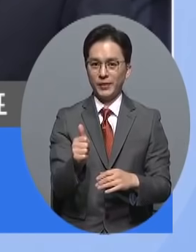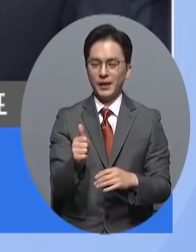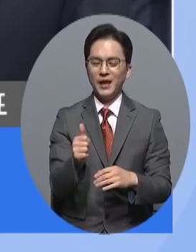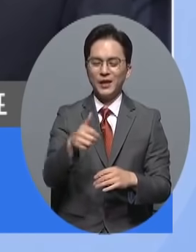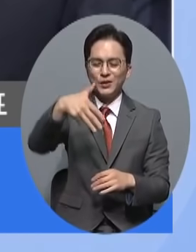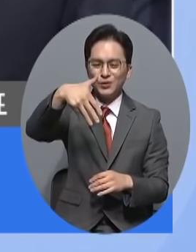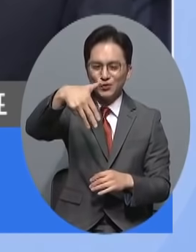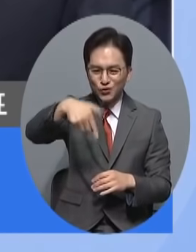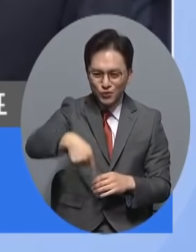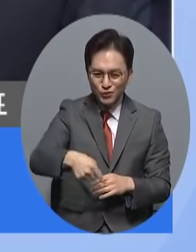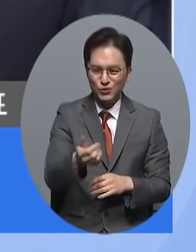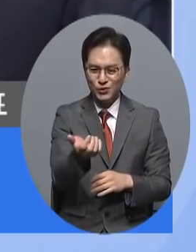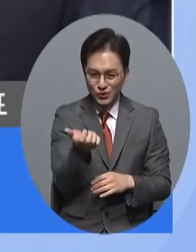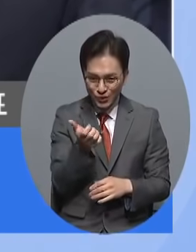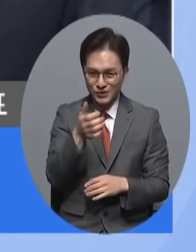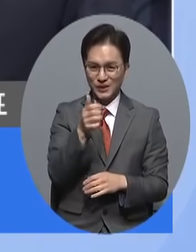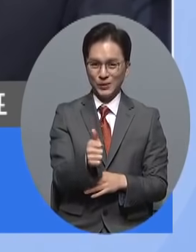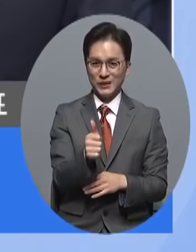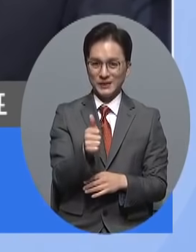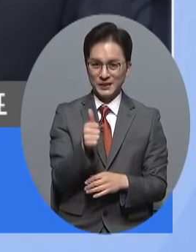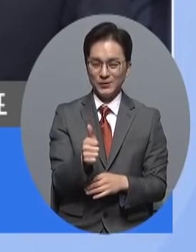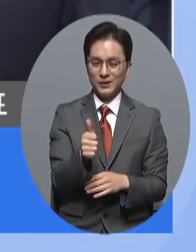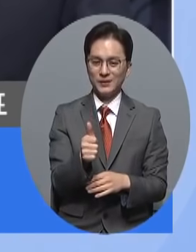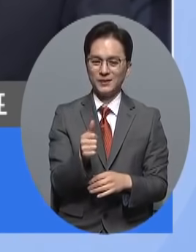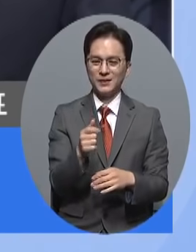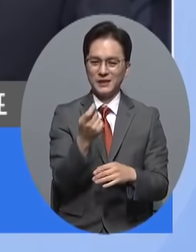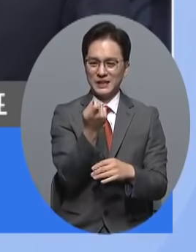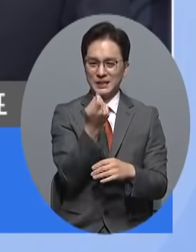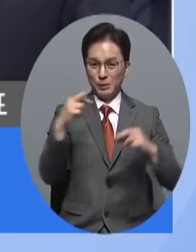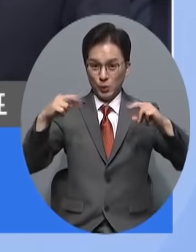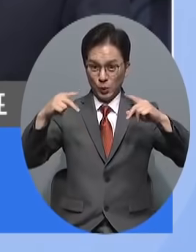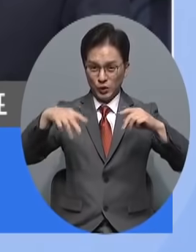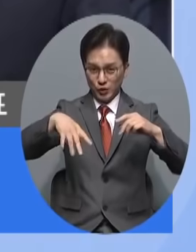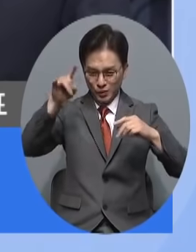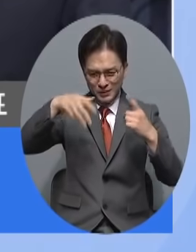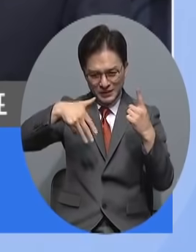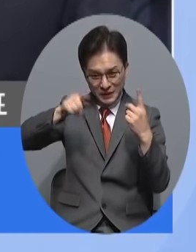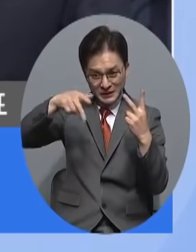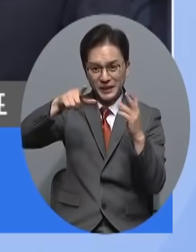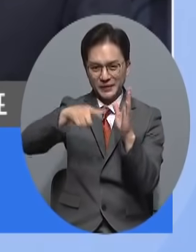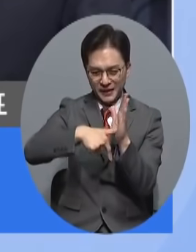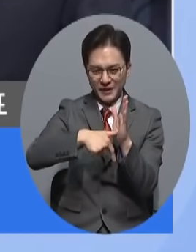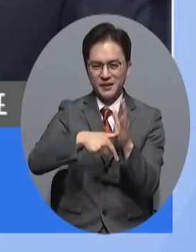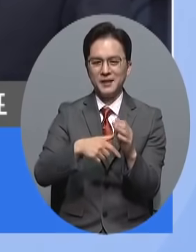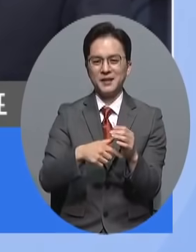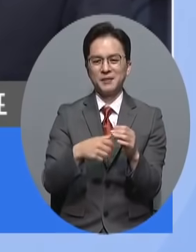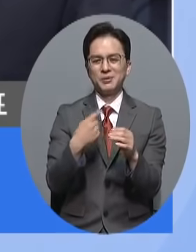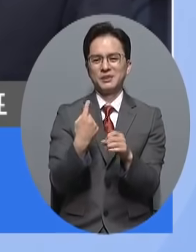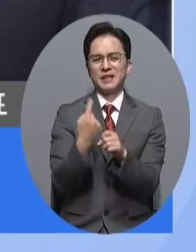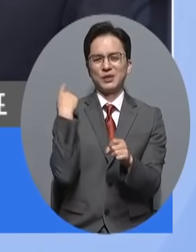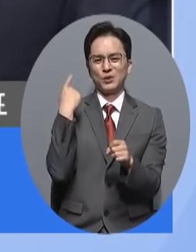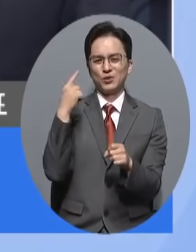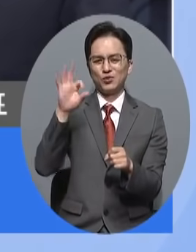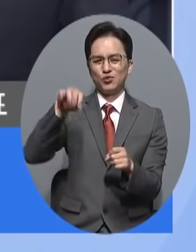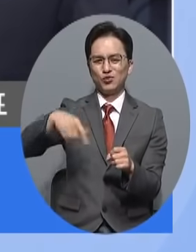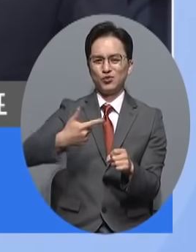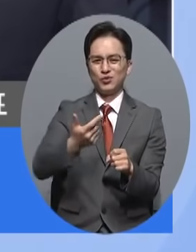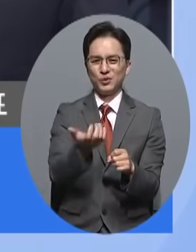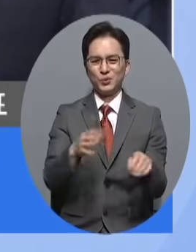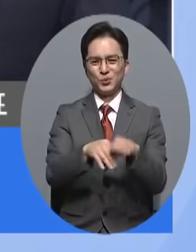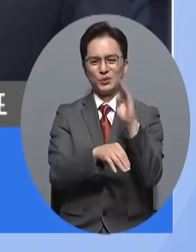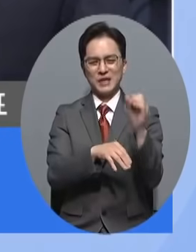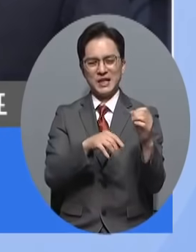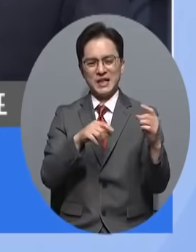나서는 뭐 물이 올랐다 이런 정도로 아주 토론을 이렇게 줄기차게 세게 하고 있습니다. 그래서 이 부분은 민주당의